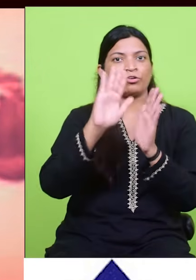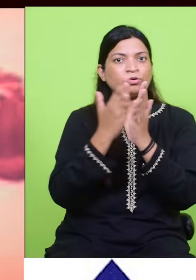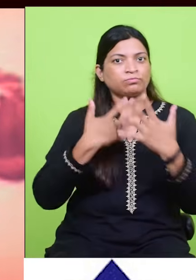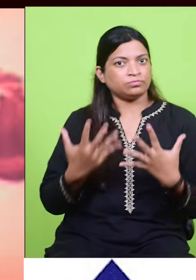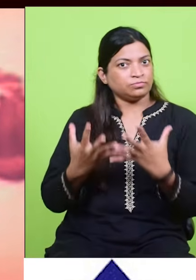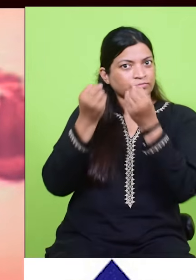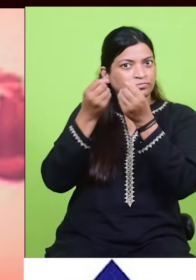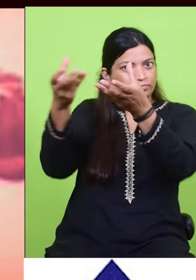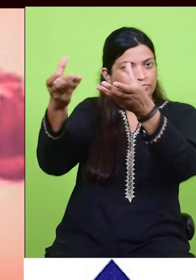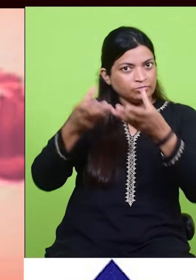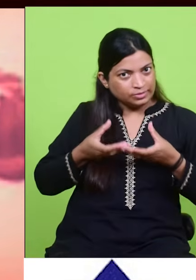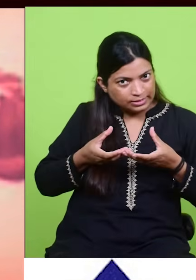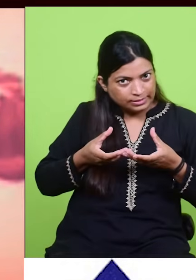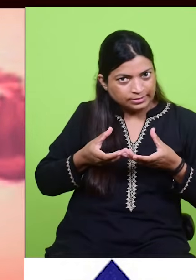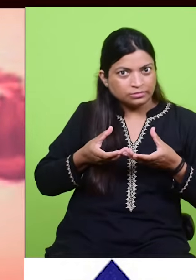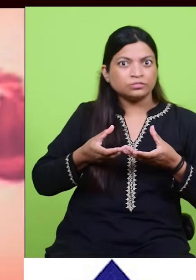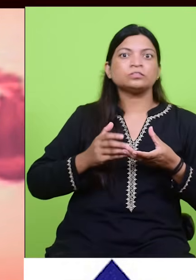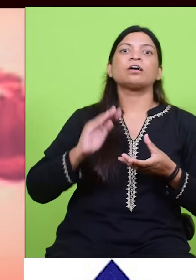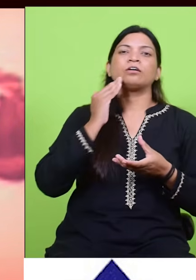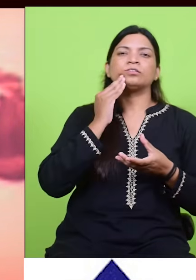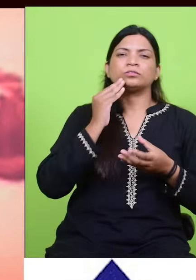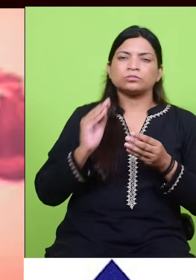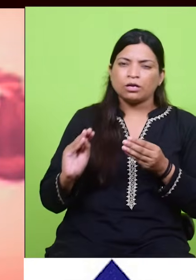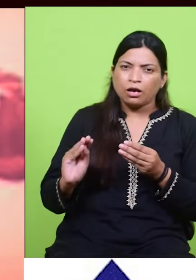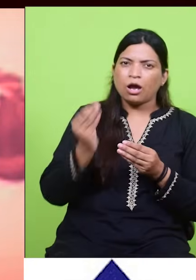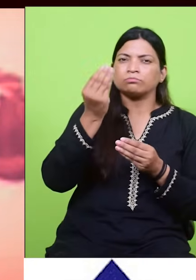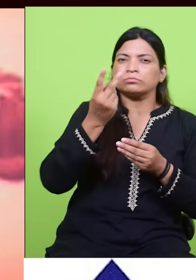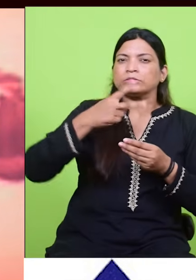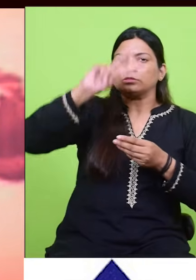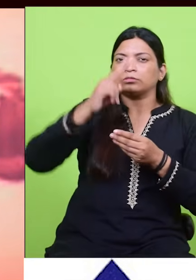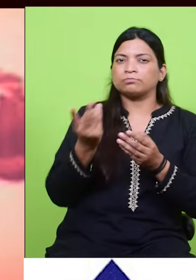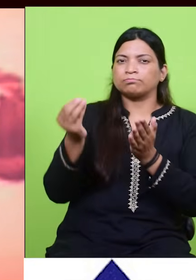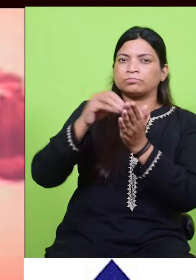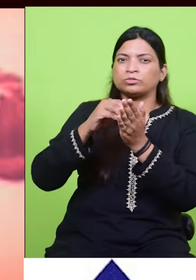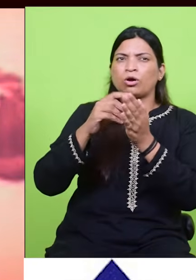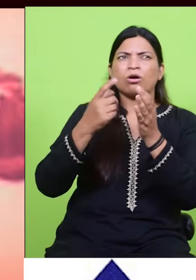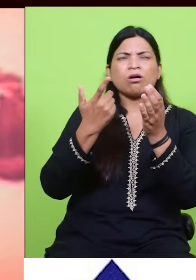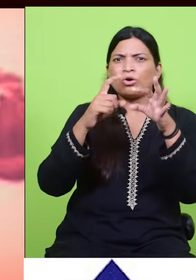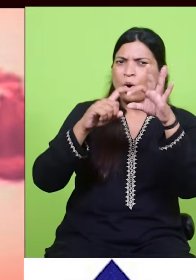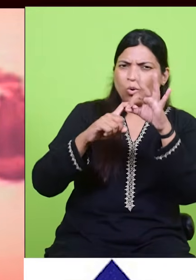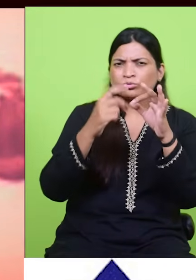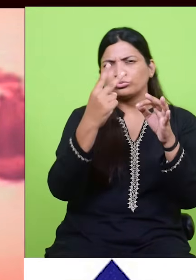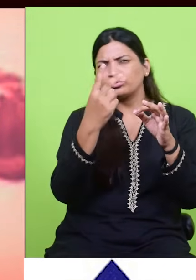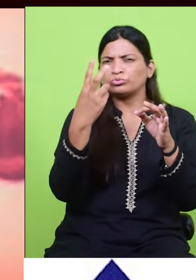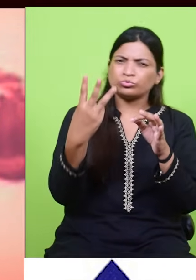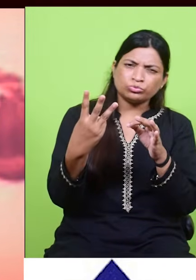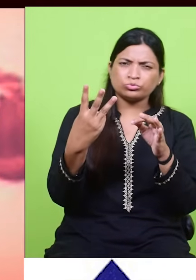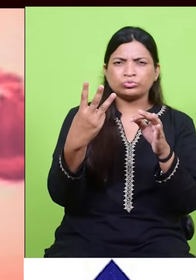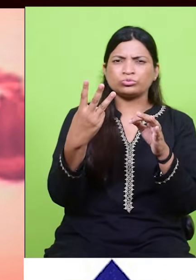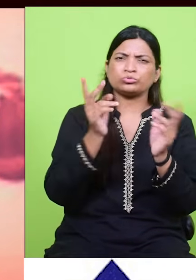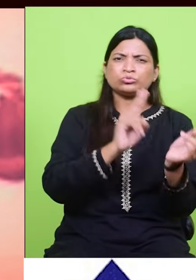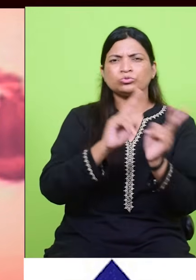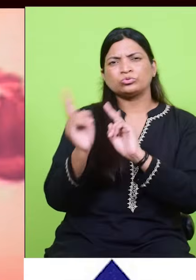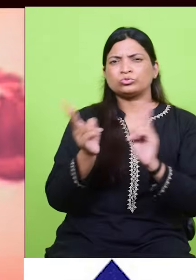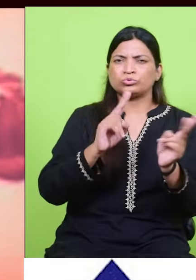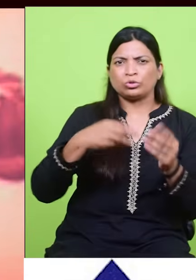बुक्स आ गई और हमने गुरदीप को थोड़ा सा इन्हें एक्स्ट्रा ही रीडिंग मटेरियल देना चालू करा कि आज इतना 4 पढ़ना है, जबकि जनरली हम